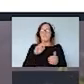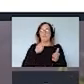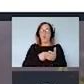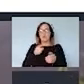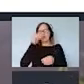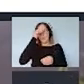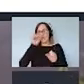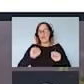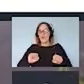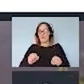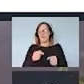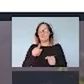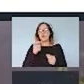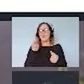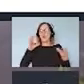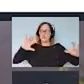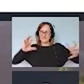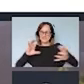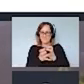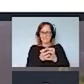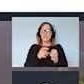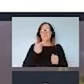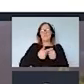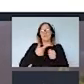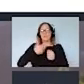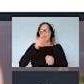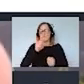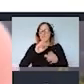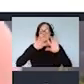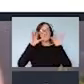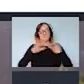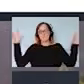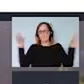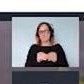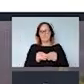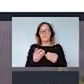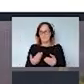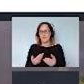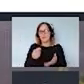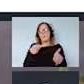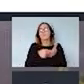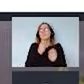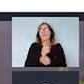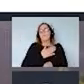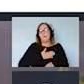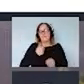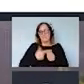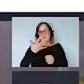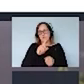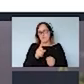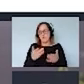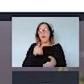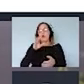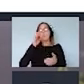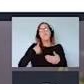nauką kreatywności. Ja dzisiaj trochę to skondensowałem w 25 minut, wszystko na raz, bo tylko tyle czasu miałem i dostałem. Mam nadzieję, Ola,